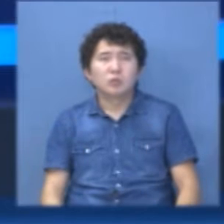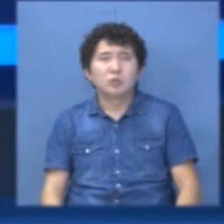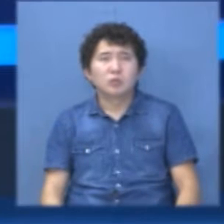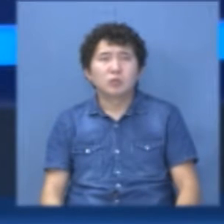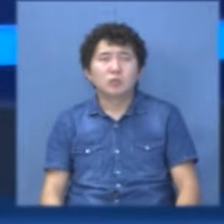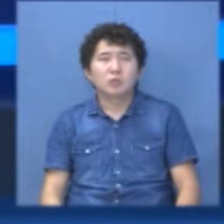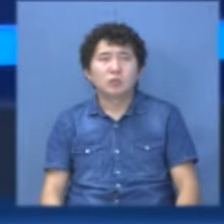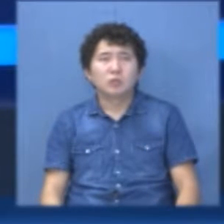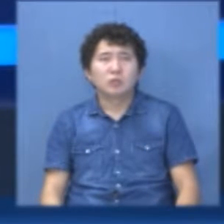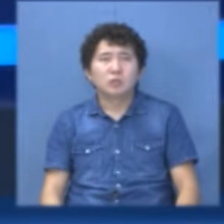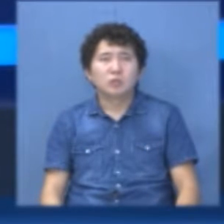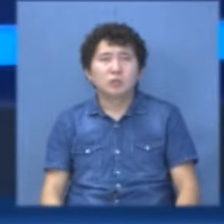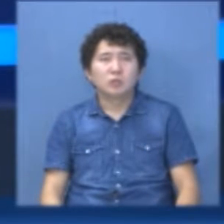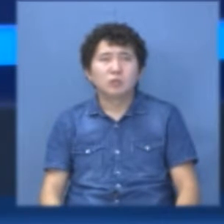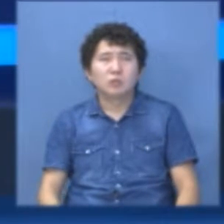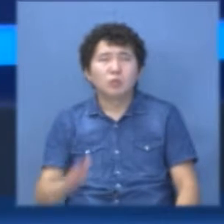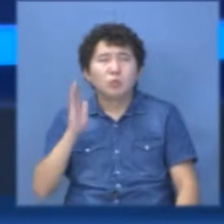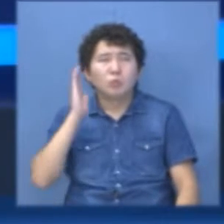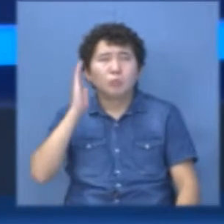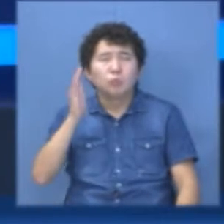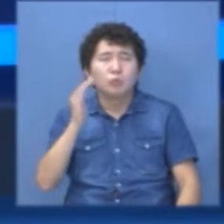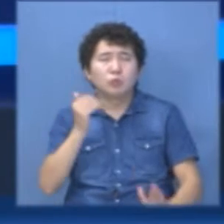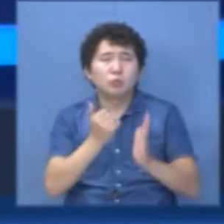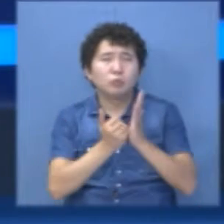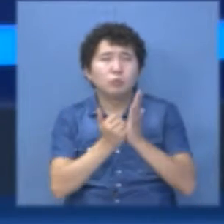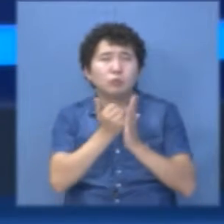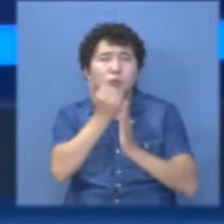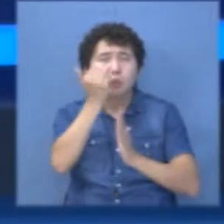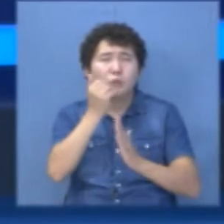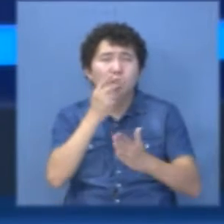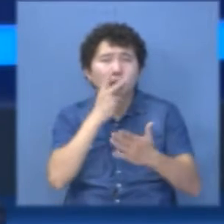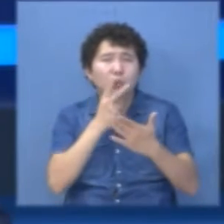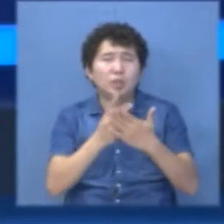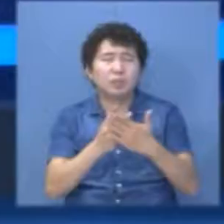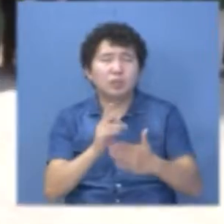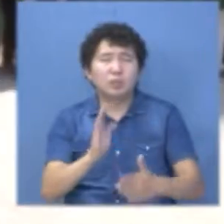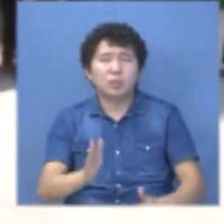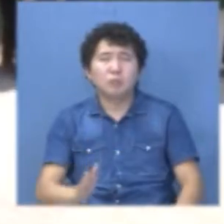мекеме алдағы уақытта жоғары нәтиже көрсетеріне мектеп ұжымы шек келтірмейді.